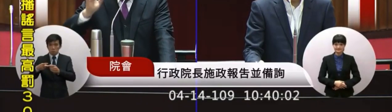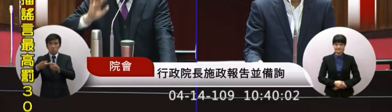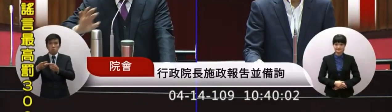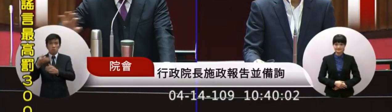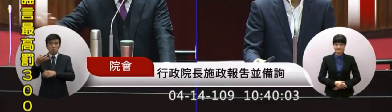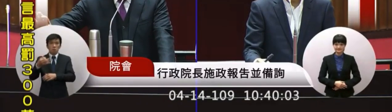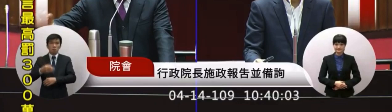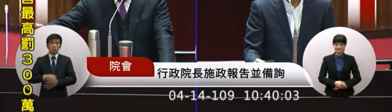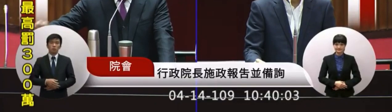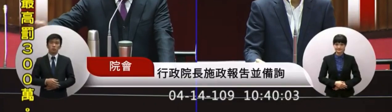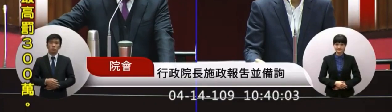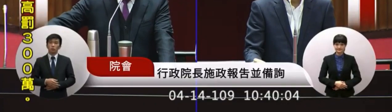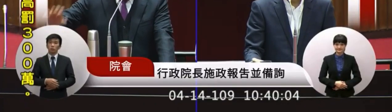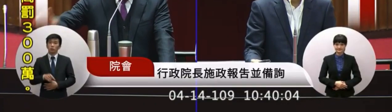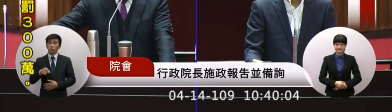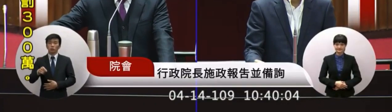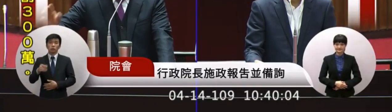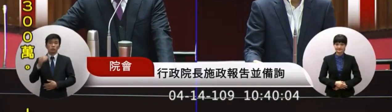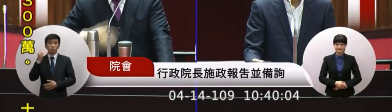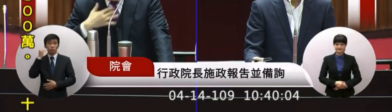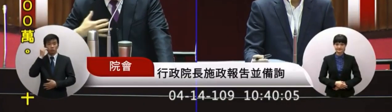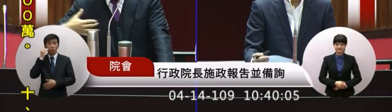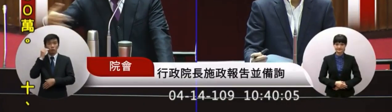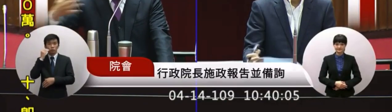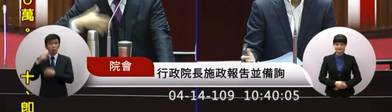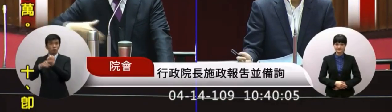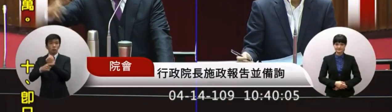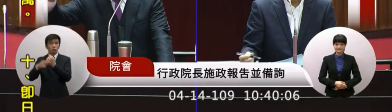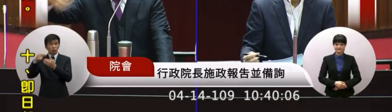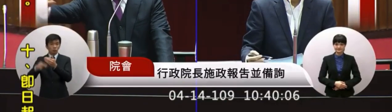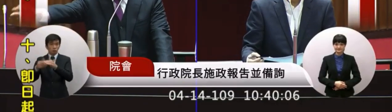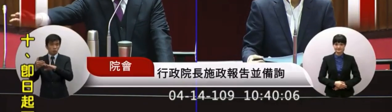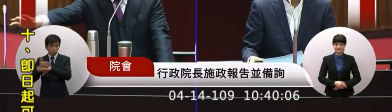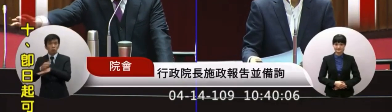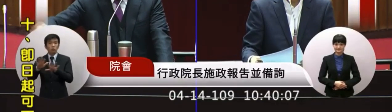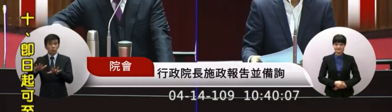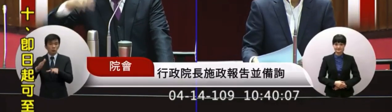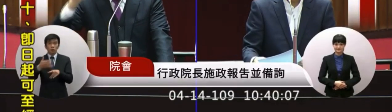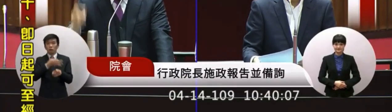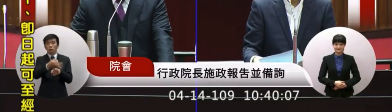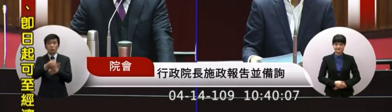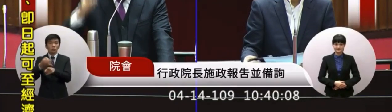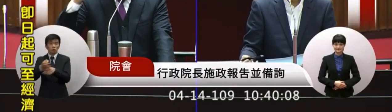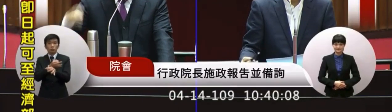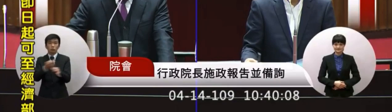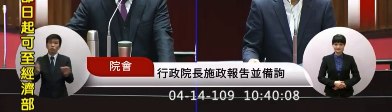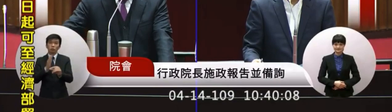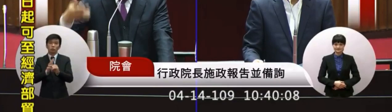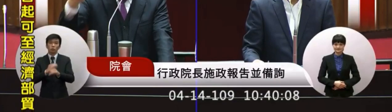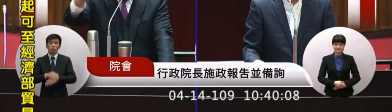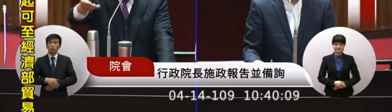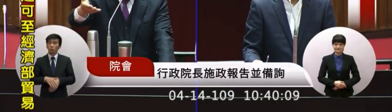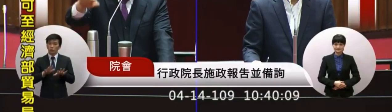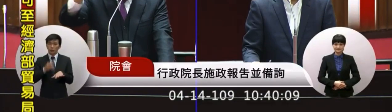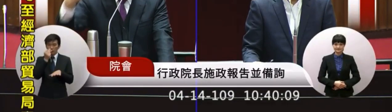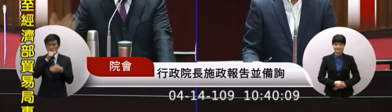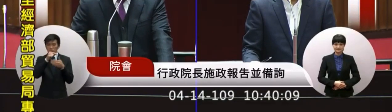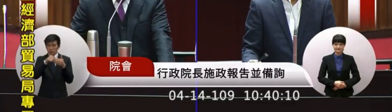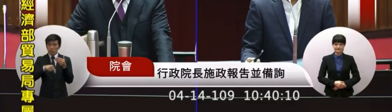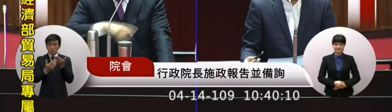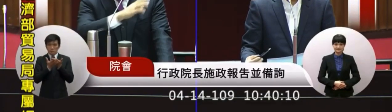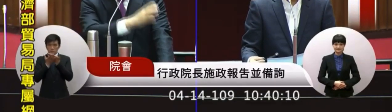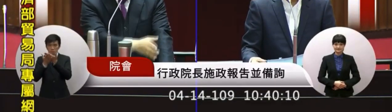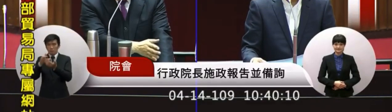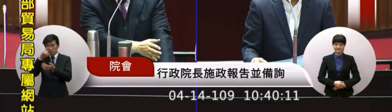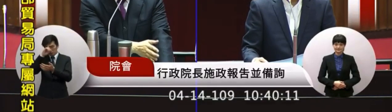那相关预算通过部分已经有的，陆陆续续都在花了。那现在特别条例请贵院尽